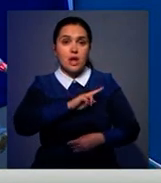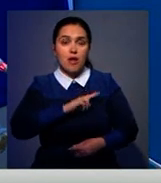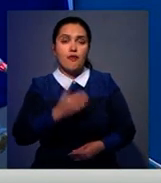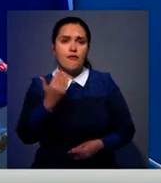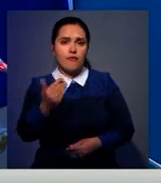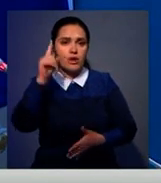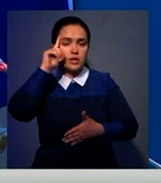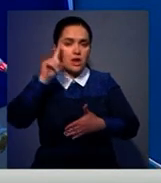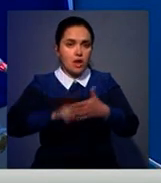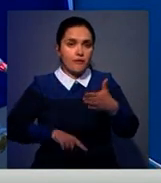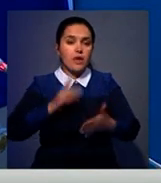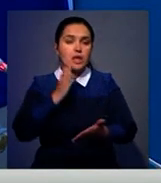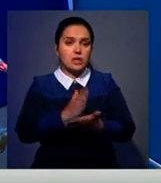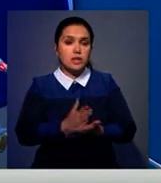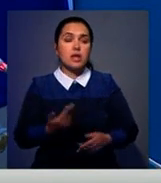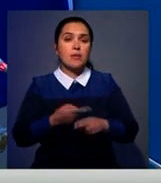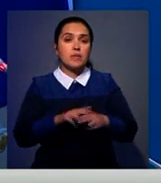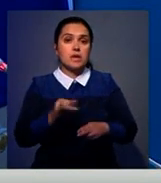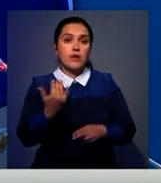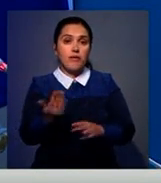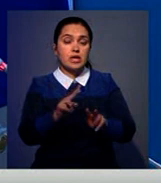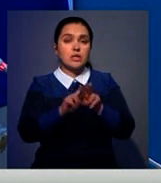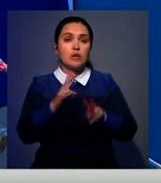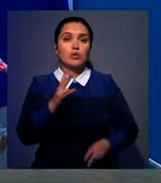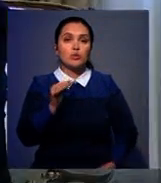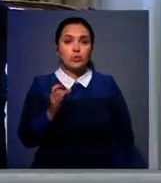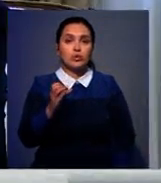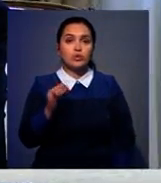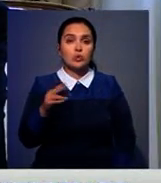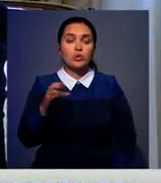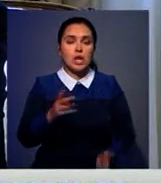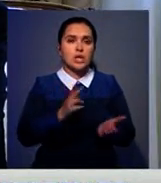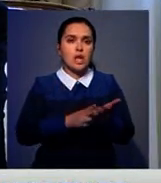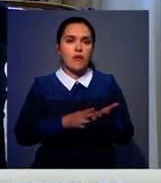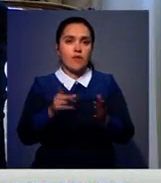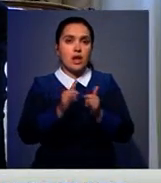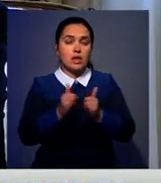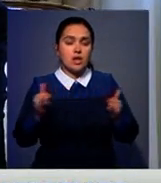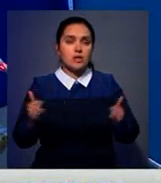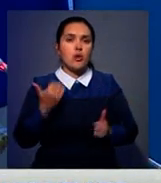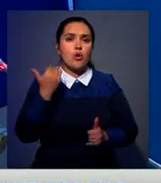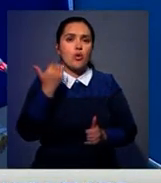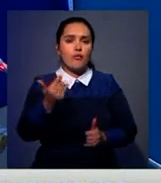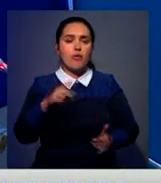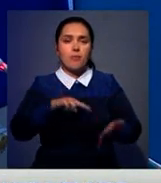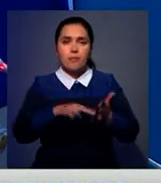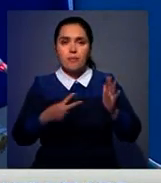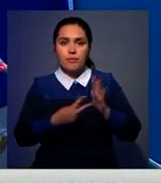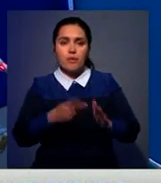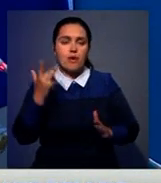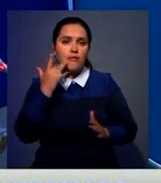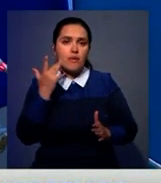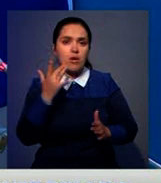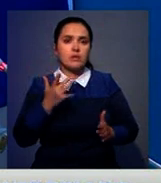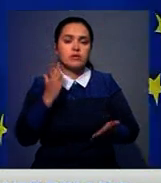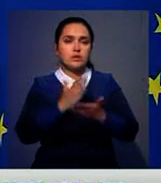самых надежных и стабильных партнеров. И ваша столица, Нур-Султан, доказательство вашего развития, вашей амбициозности и абсолютно оправданных